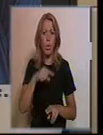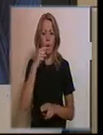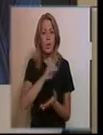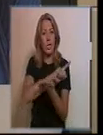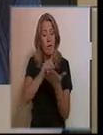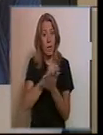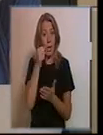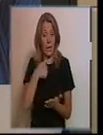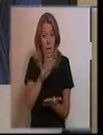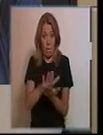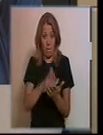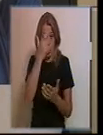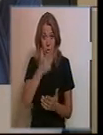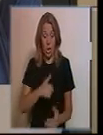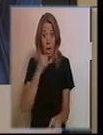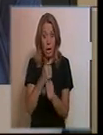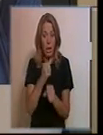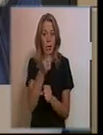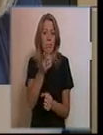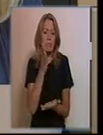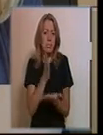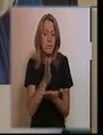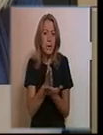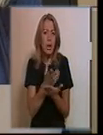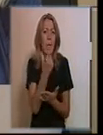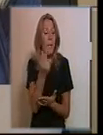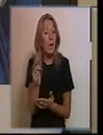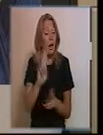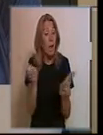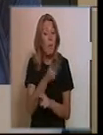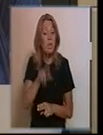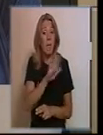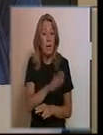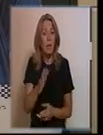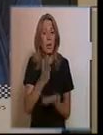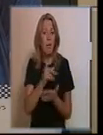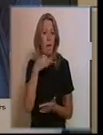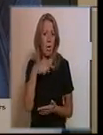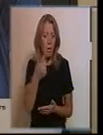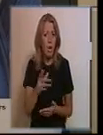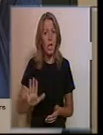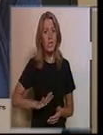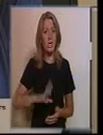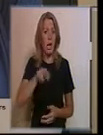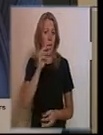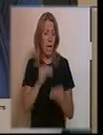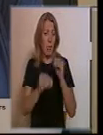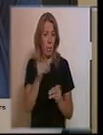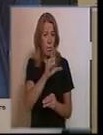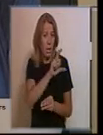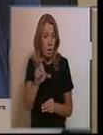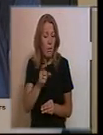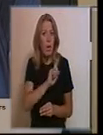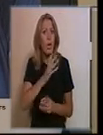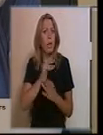vreme kada sam ja počela da radim, tada je bilo ako par ne može da ima dece, uvek se govorilo žena ima problem. Nije se